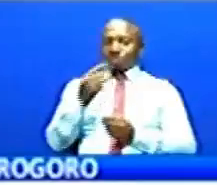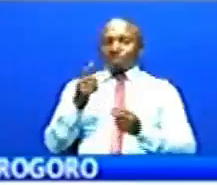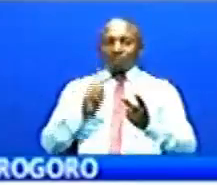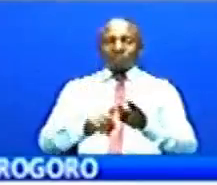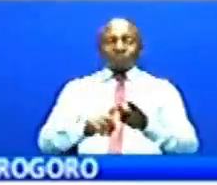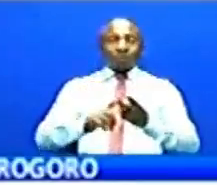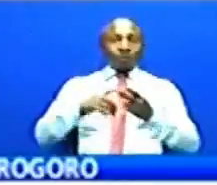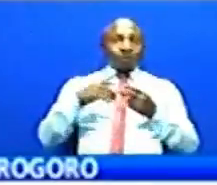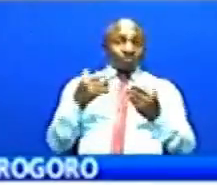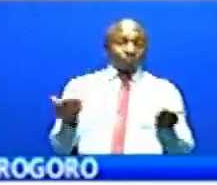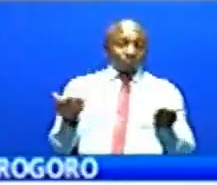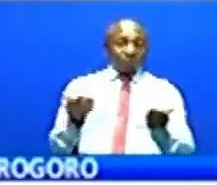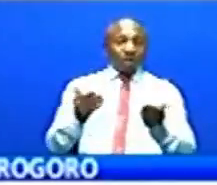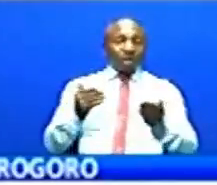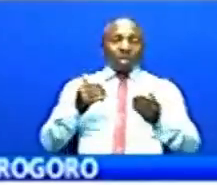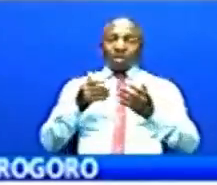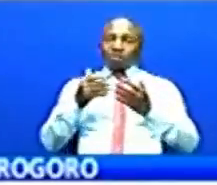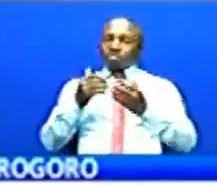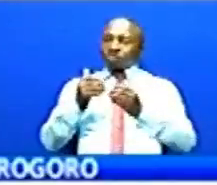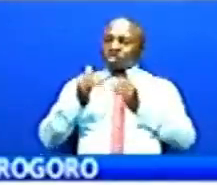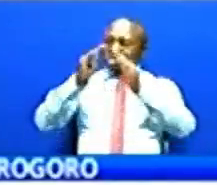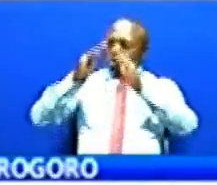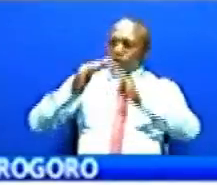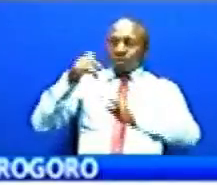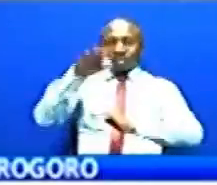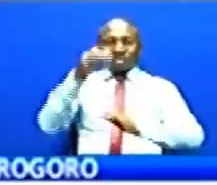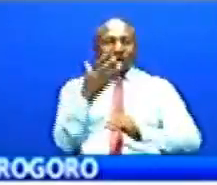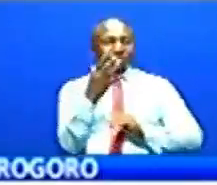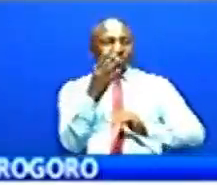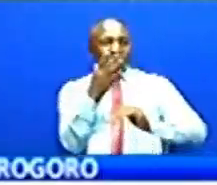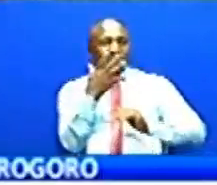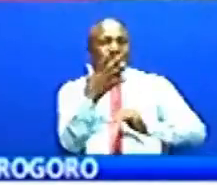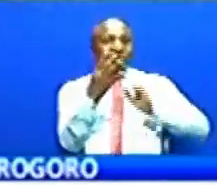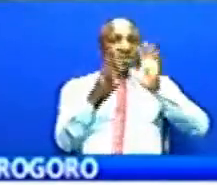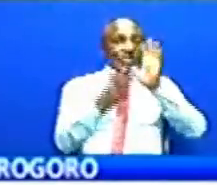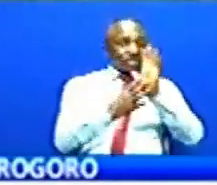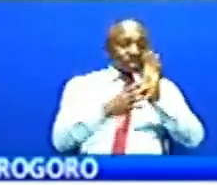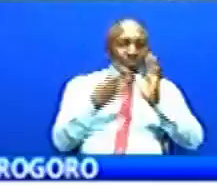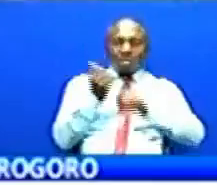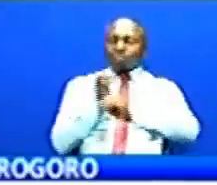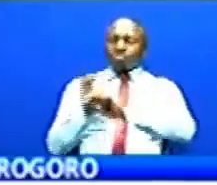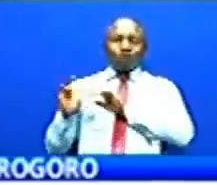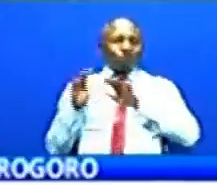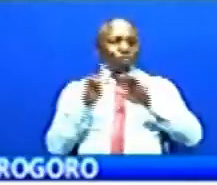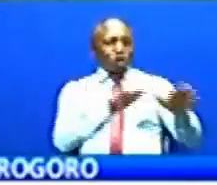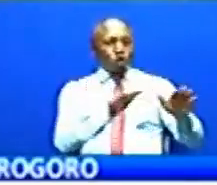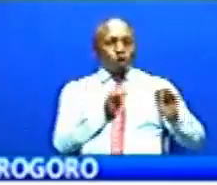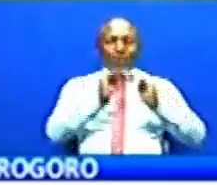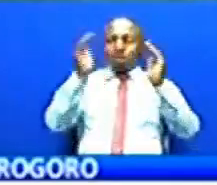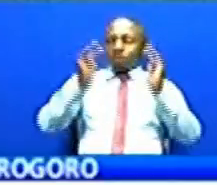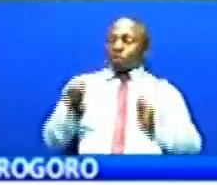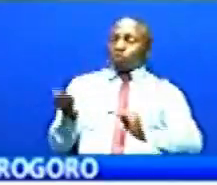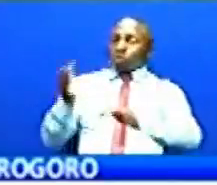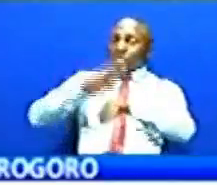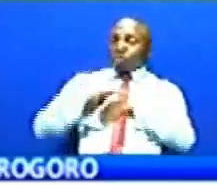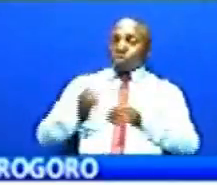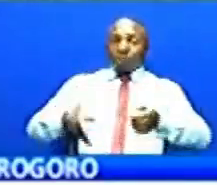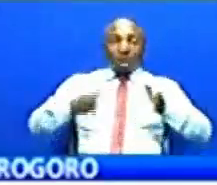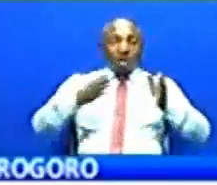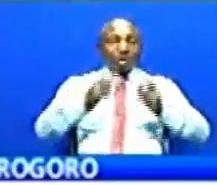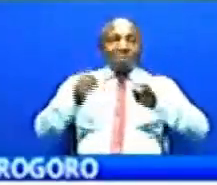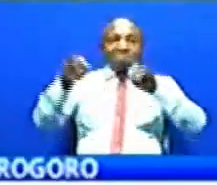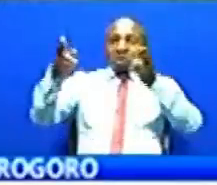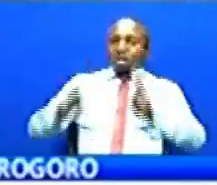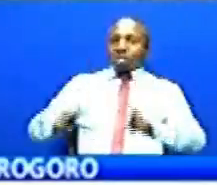imesema licha ya kaya zaidi ya 59 kukumbwa na mafuriko na miundombinu ya barabara na madaraja